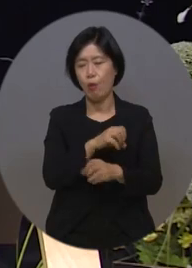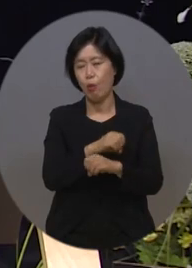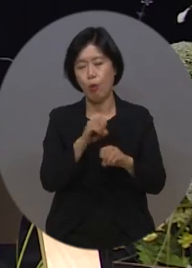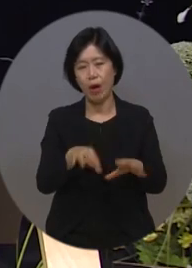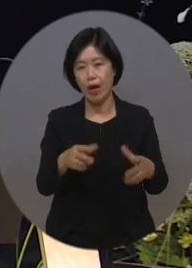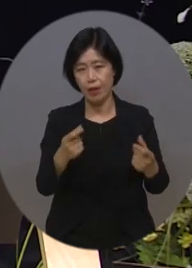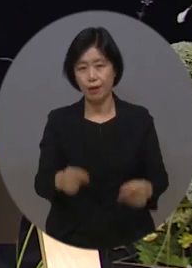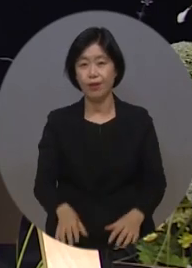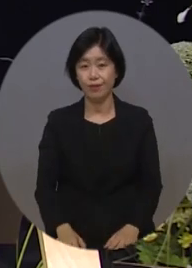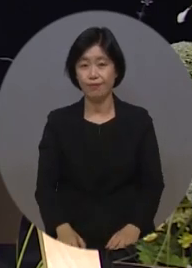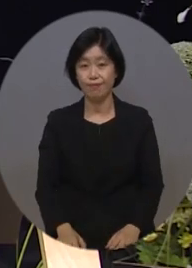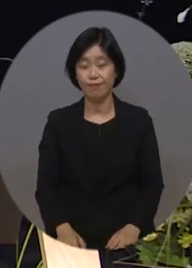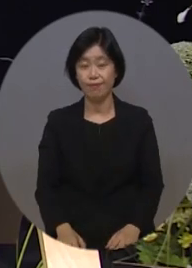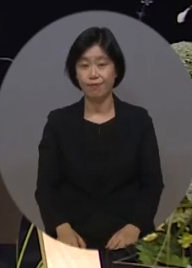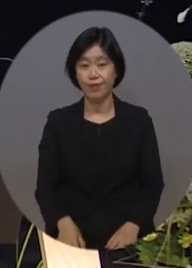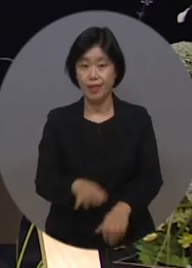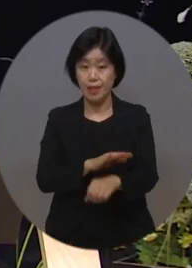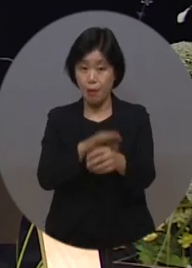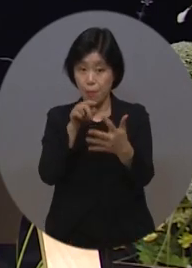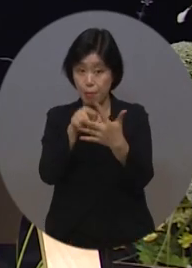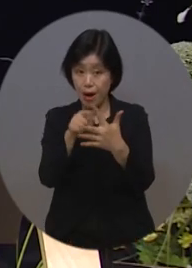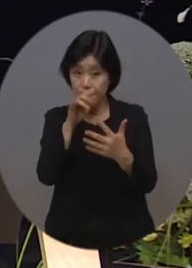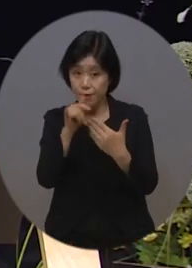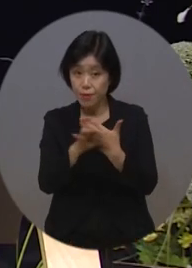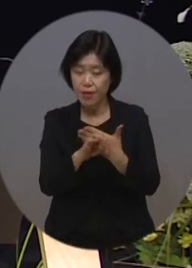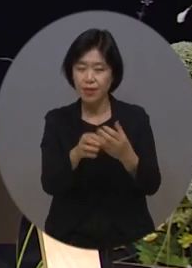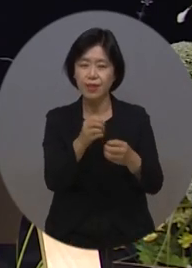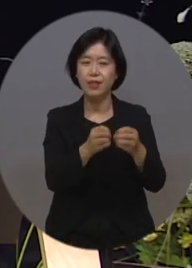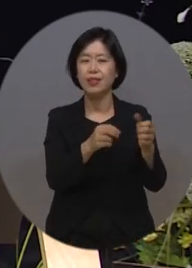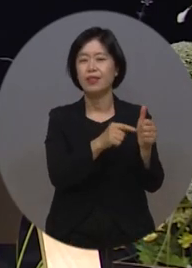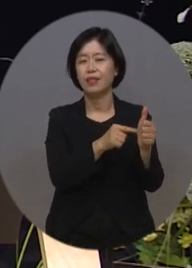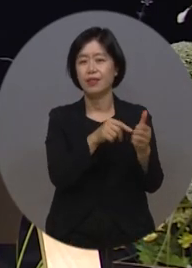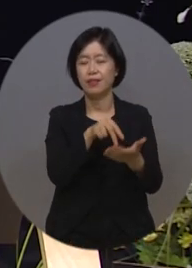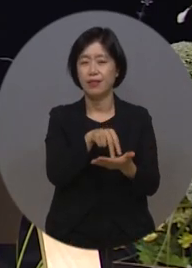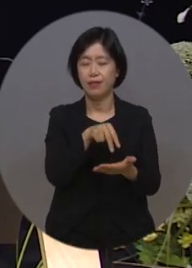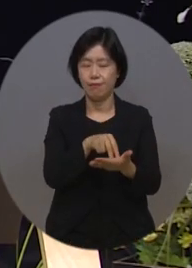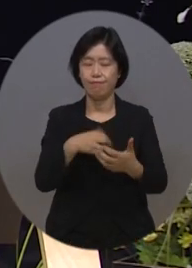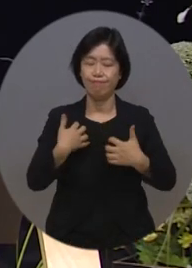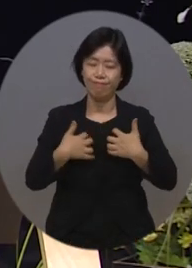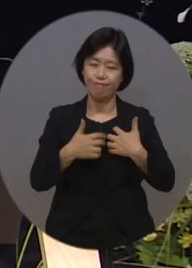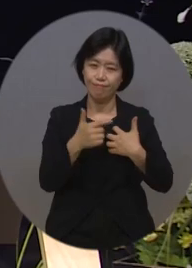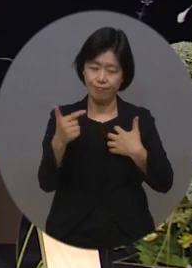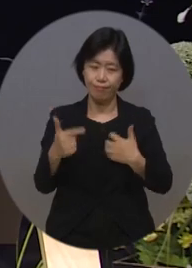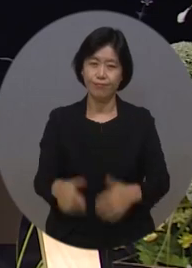읽어주었다면 시인은 무척 반가워할 것입니다.